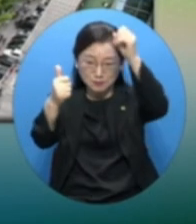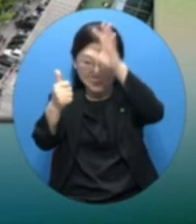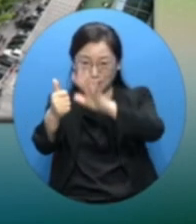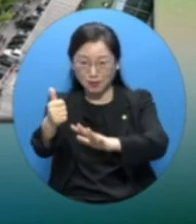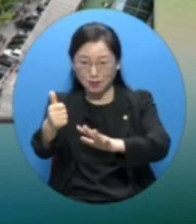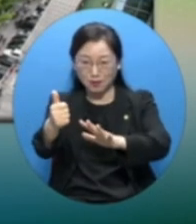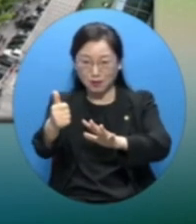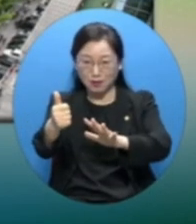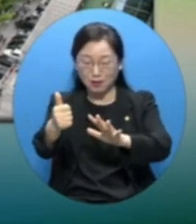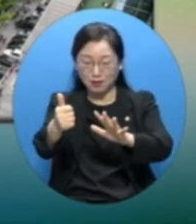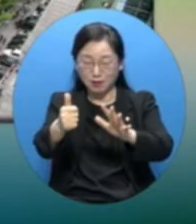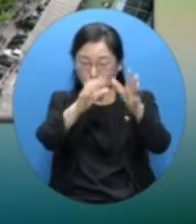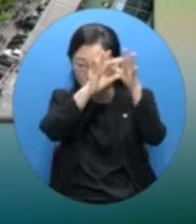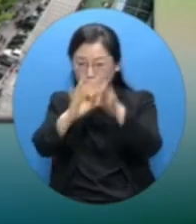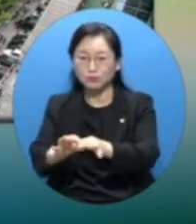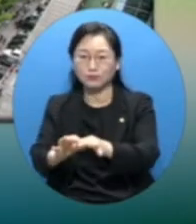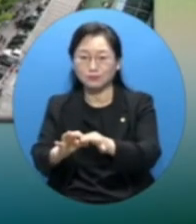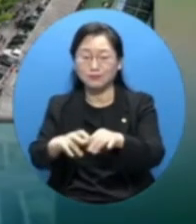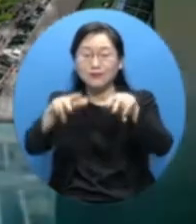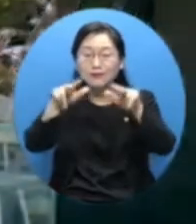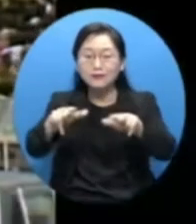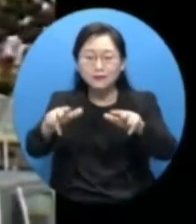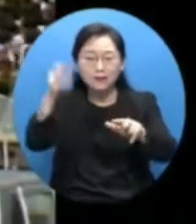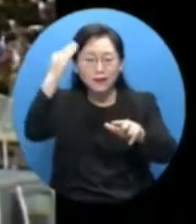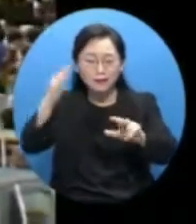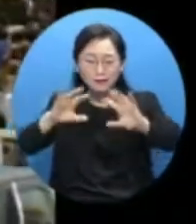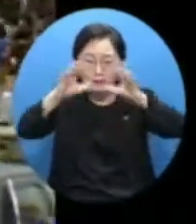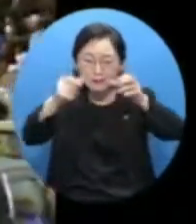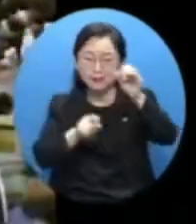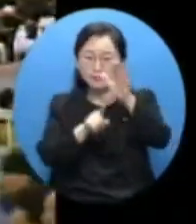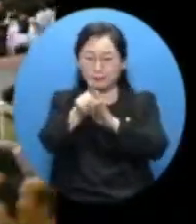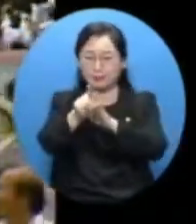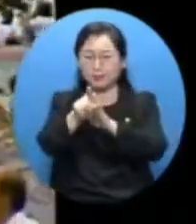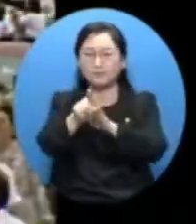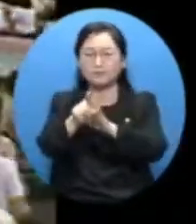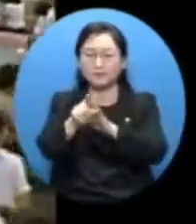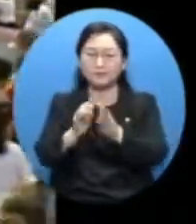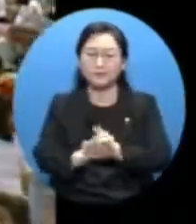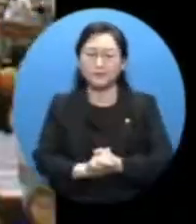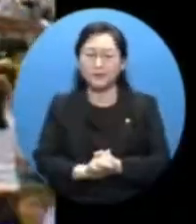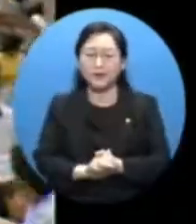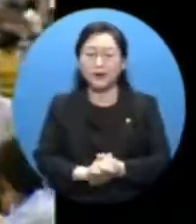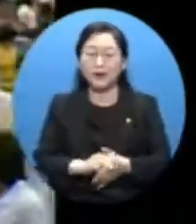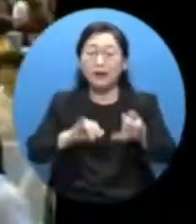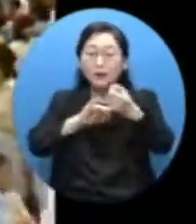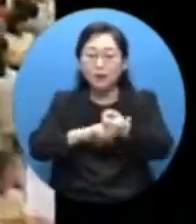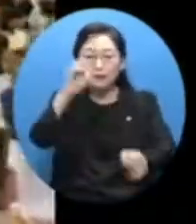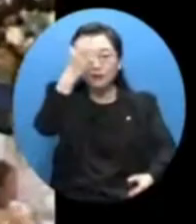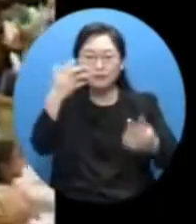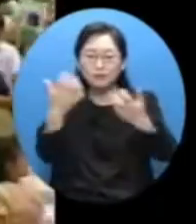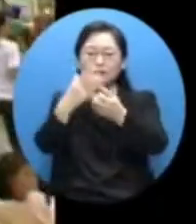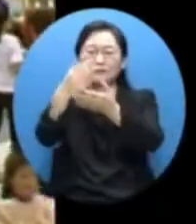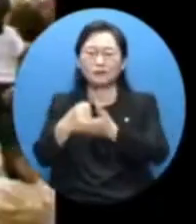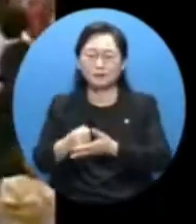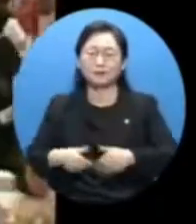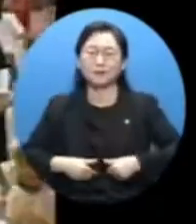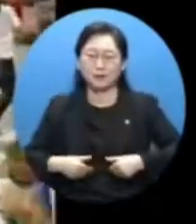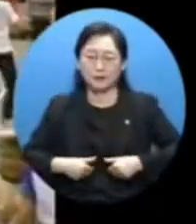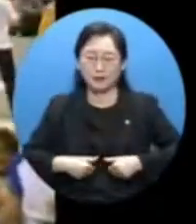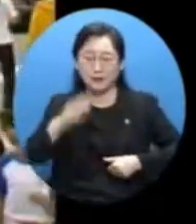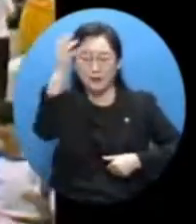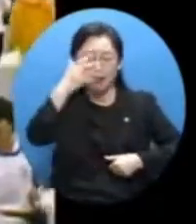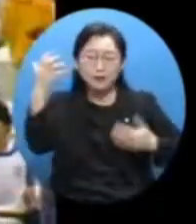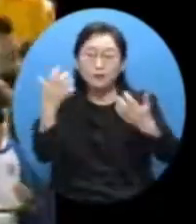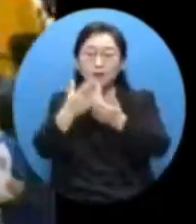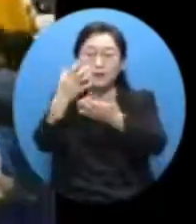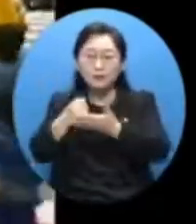오늘날 한국 최대 세계 최대 교회를 이루게 된 것입니다. 반드시 우리가 성령의 충만을 받아야 됩니다. 성령 충만 받으면